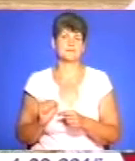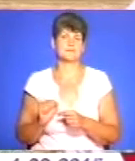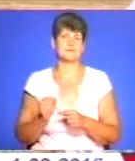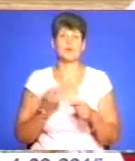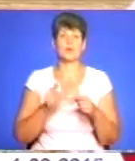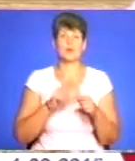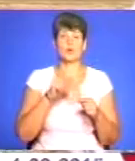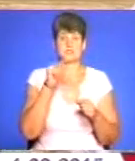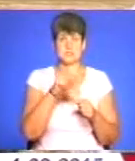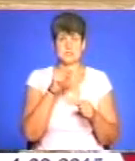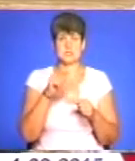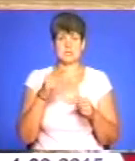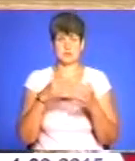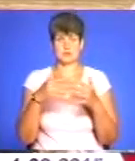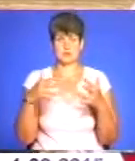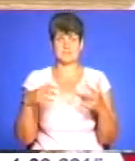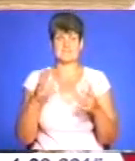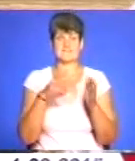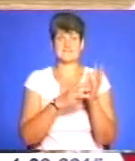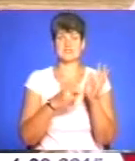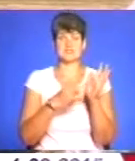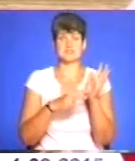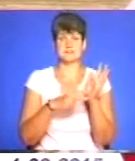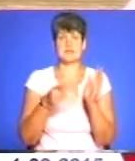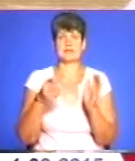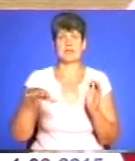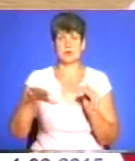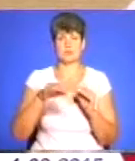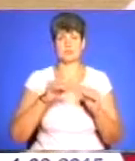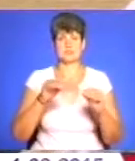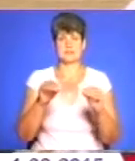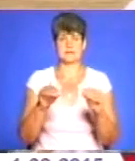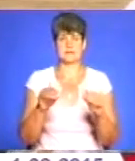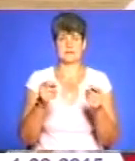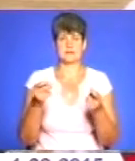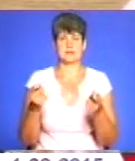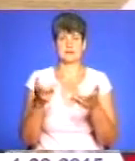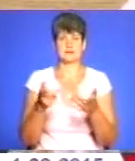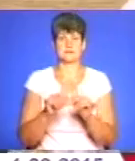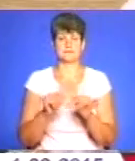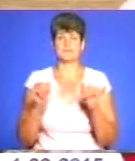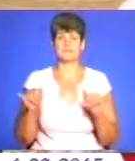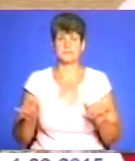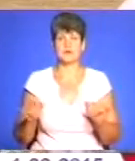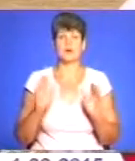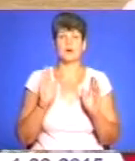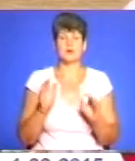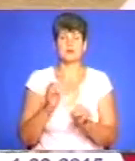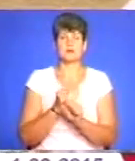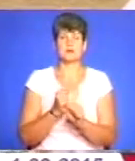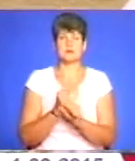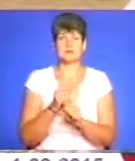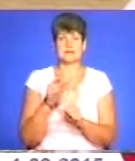Оці сорти ми 870 гектарів посіяли сої на насіння, еліти. Тобто буде вироблено з